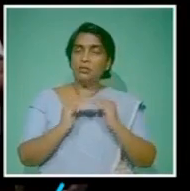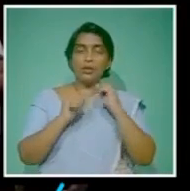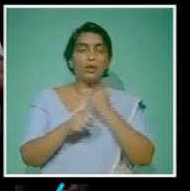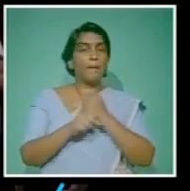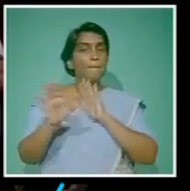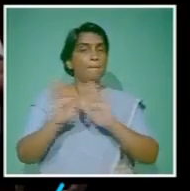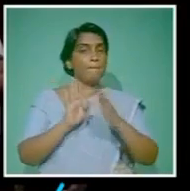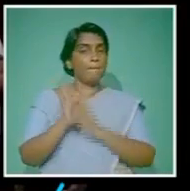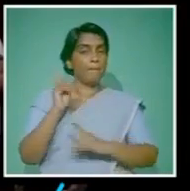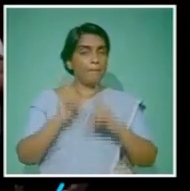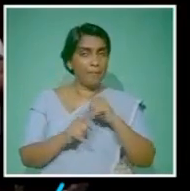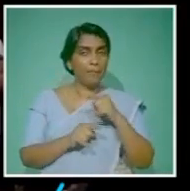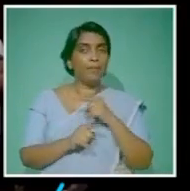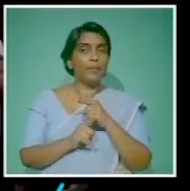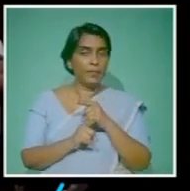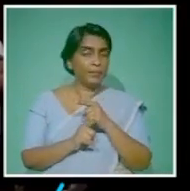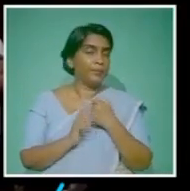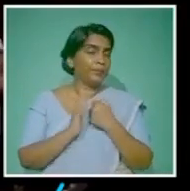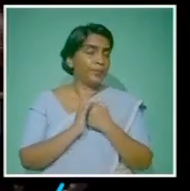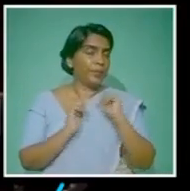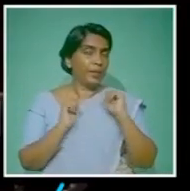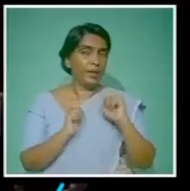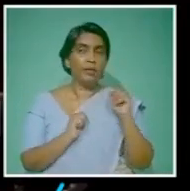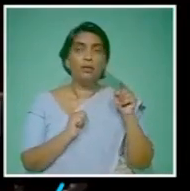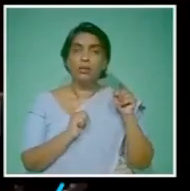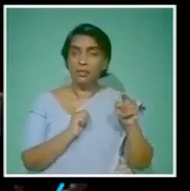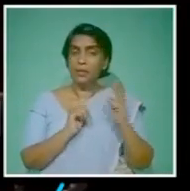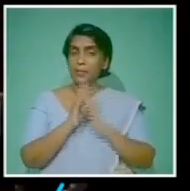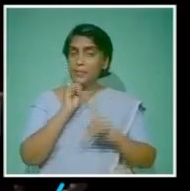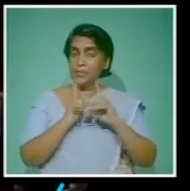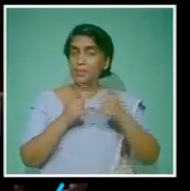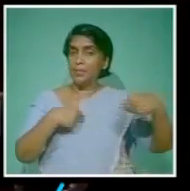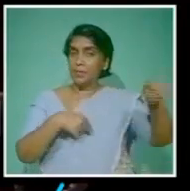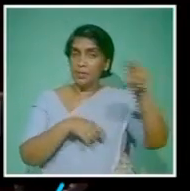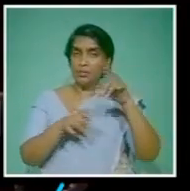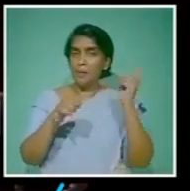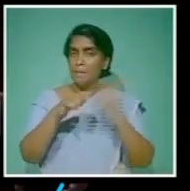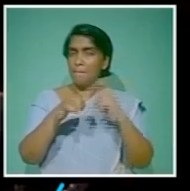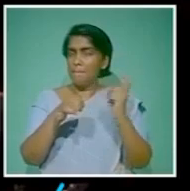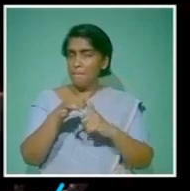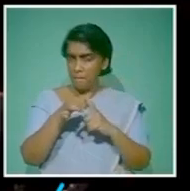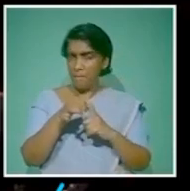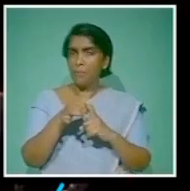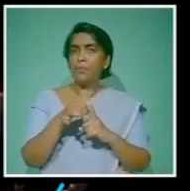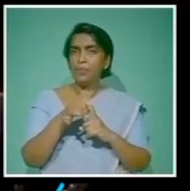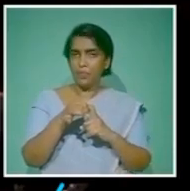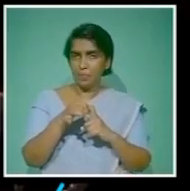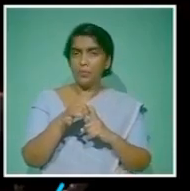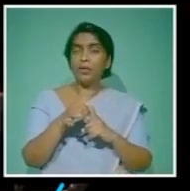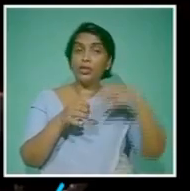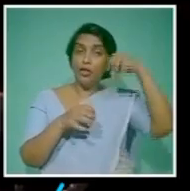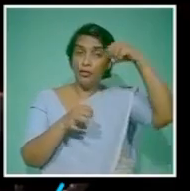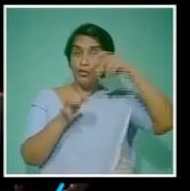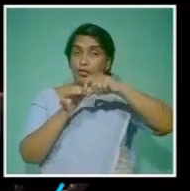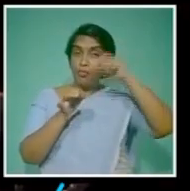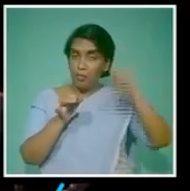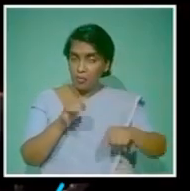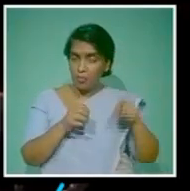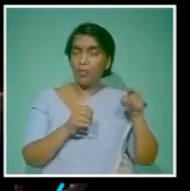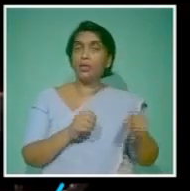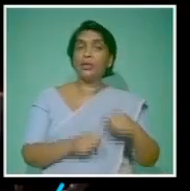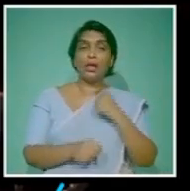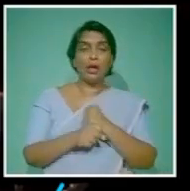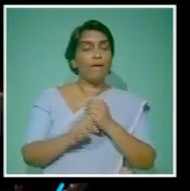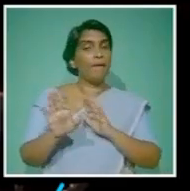परपाल अमात्यांश मगोद कथानायकनी मे अमात्यांश अतर तीन प्रश्न विसदे विधुपाल मंडलिया